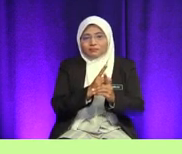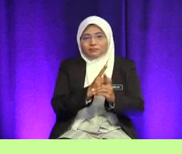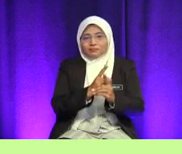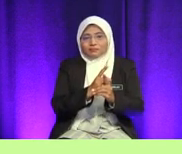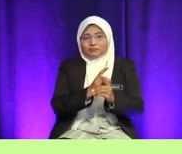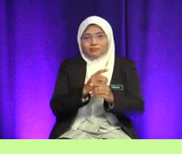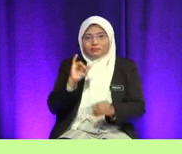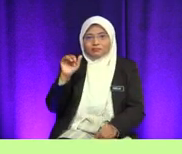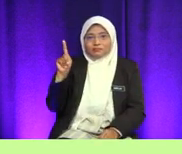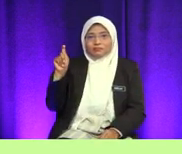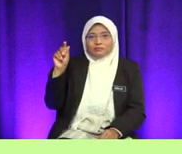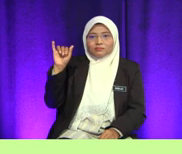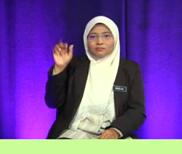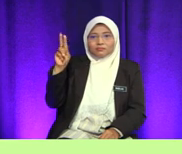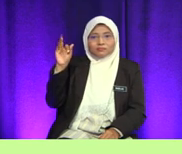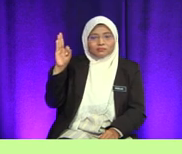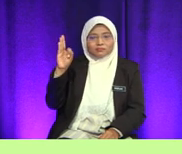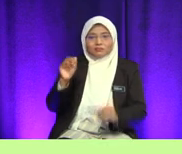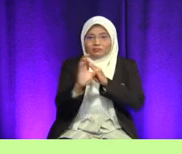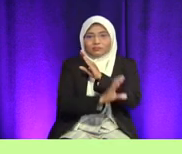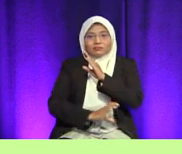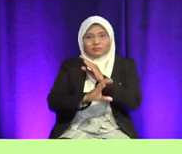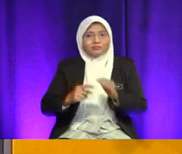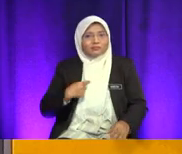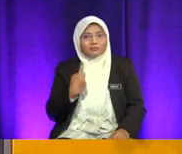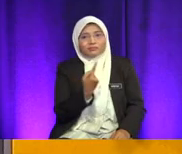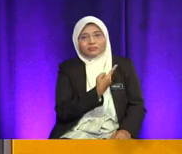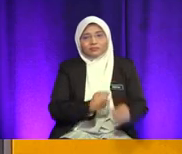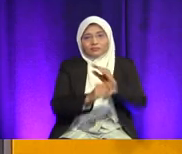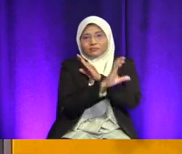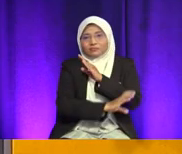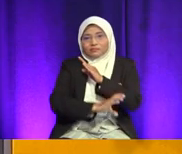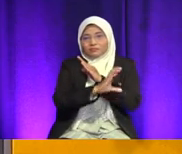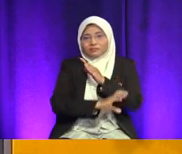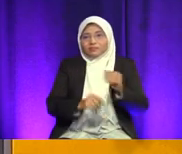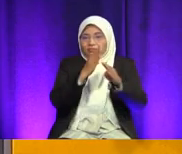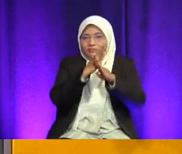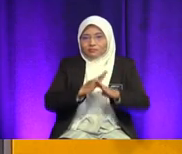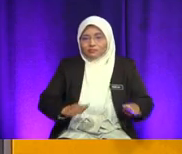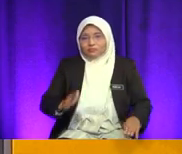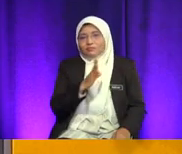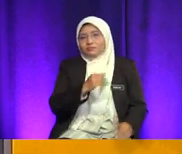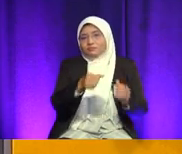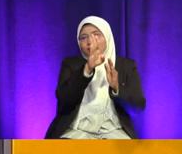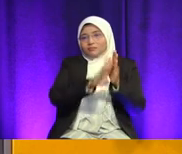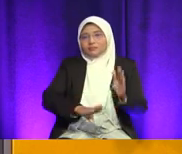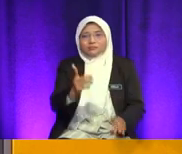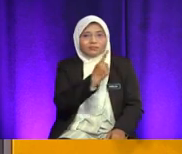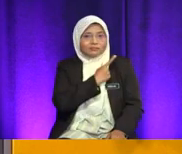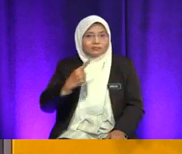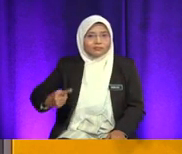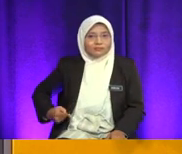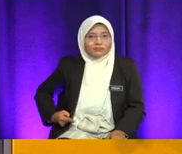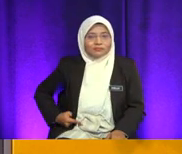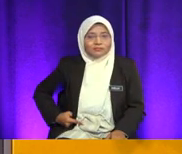negara yang bebas merdeka dan berdaulat Hal ini menyebabkan negara-negara lain tidak